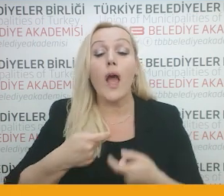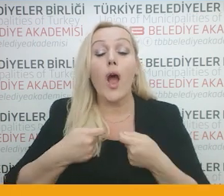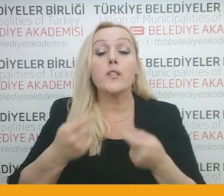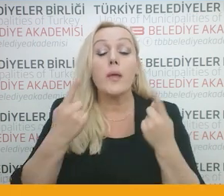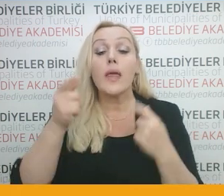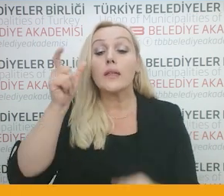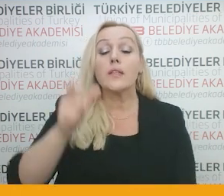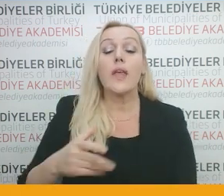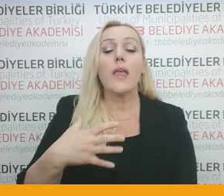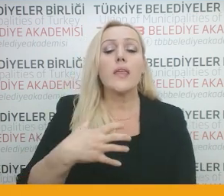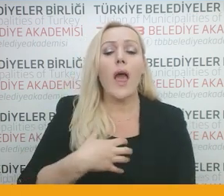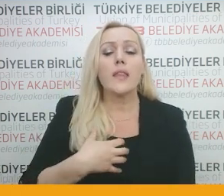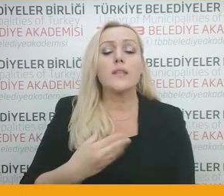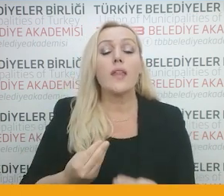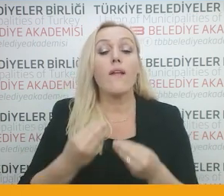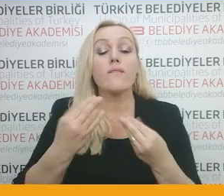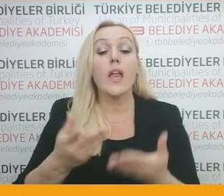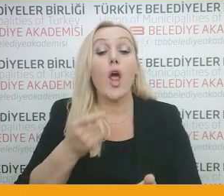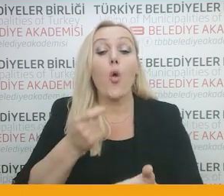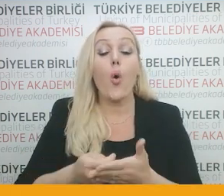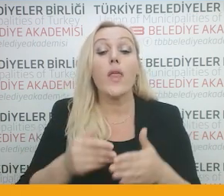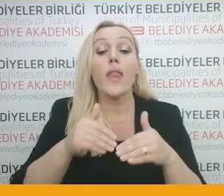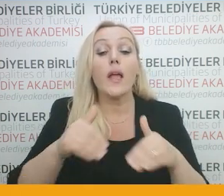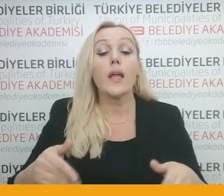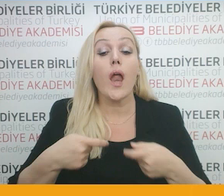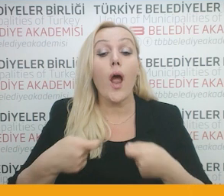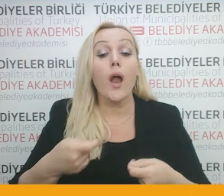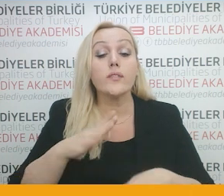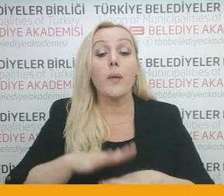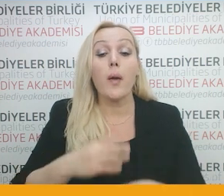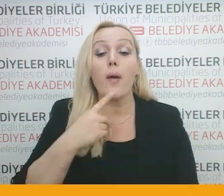kendisine tahsis edilen ödenek kadar harcama yapabilir demiştik.